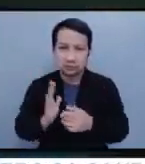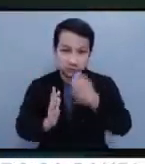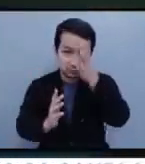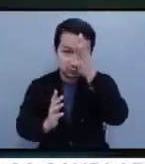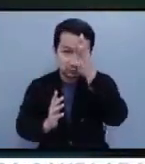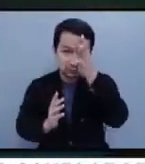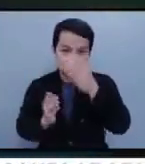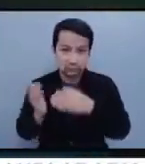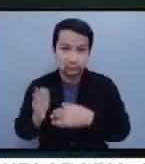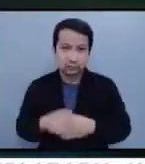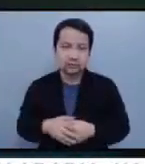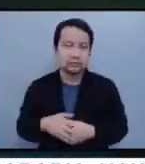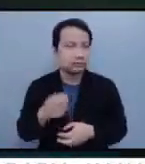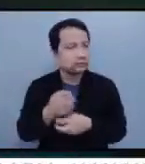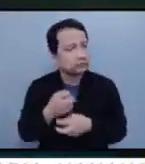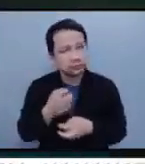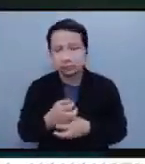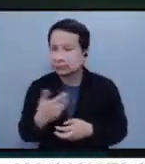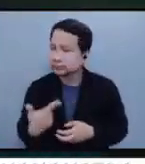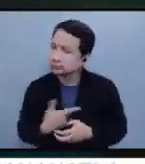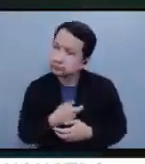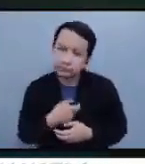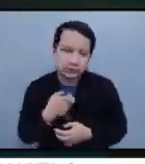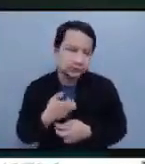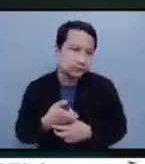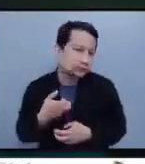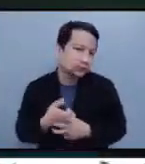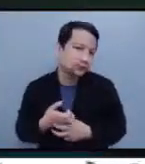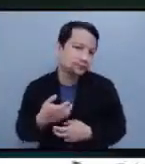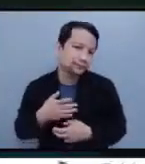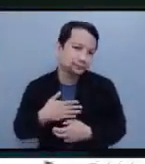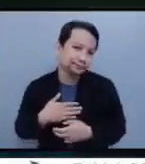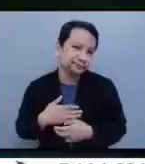Ang hirap po. Parang sakit sa pakiramdam.